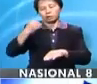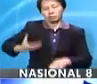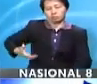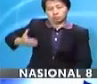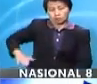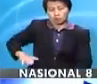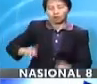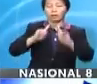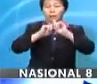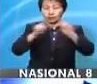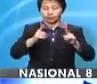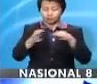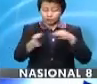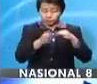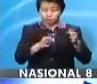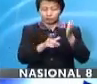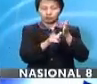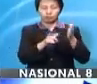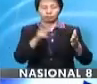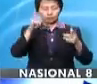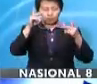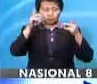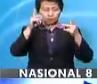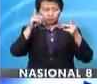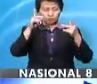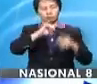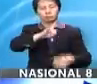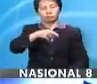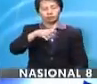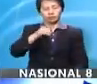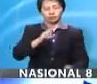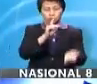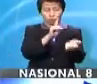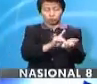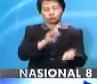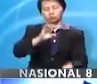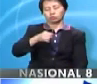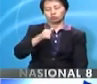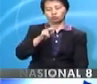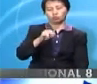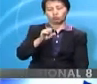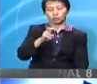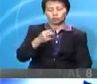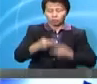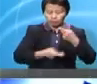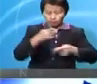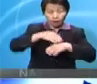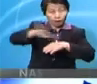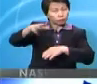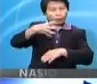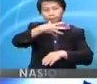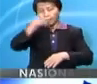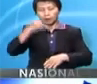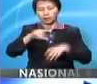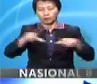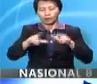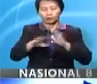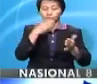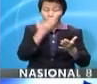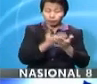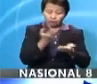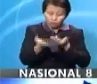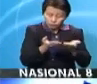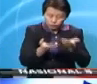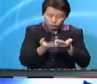asal. Bagaimanapun jelas Timbalan Menteri Dalam Negeri Datuk Seri Dr. Wan Junaidi Tuanku Jaafar, proses penghantaran itu dilakukan sebaik